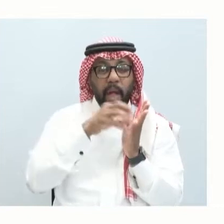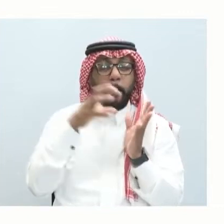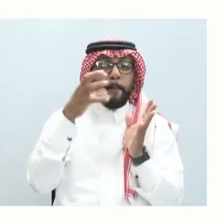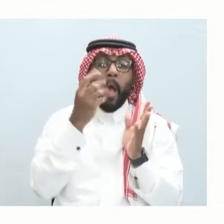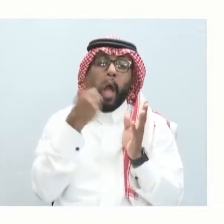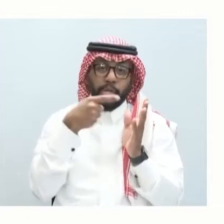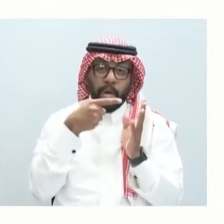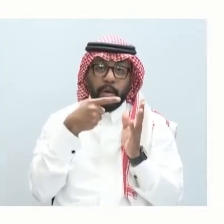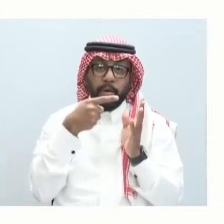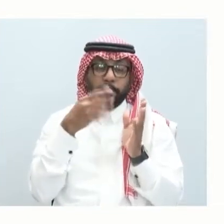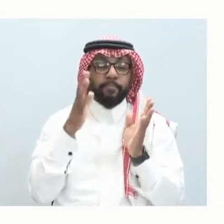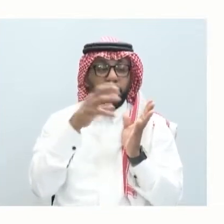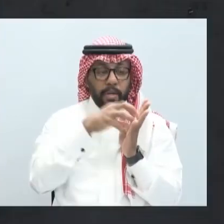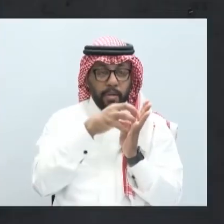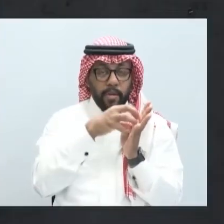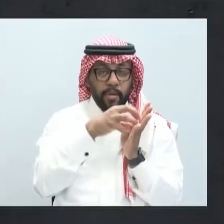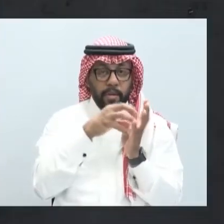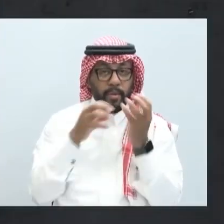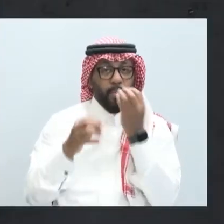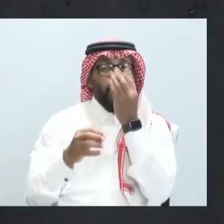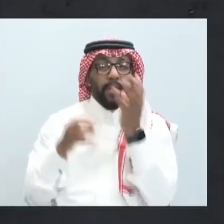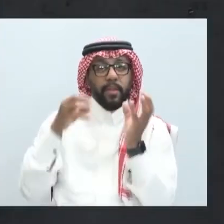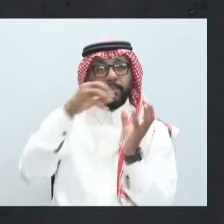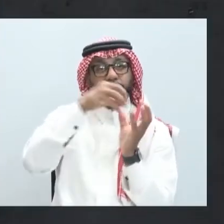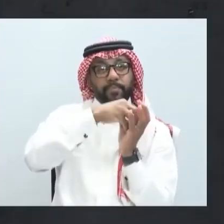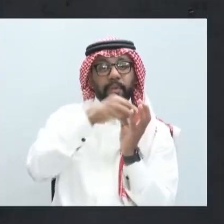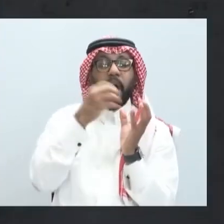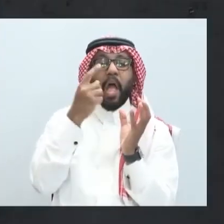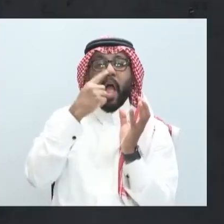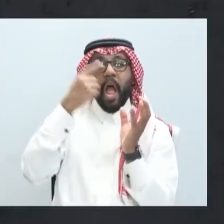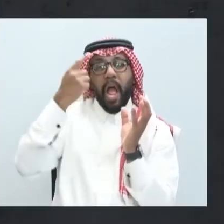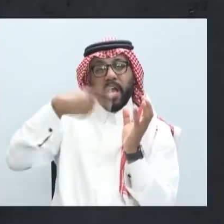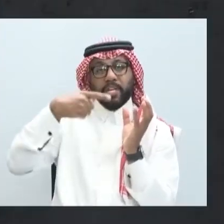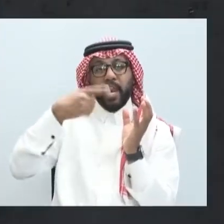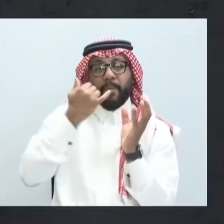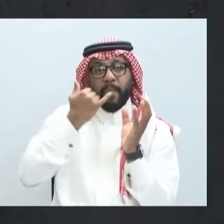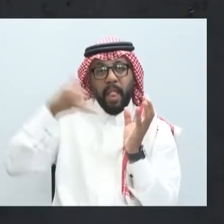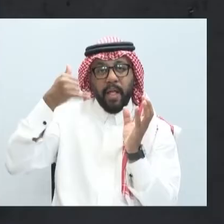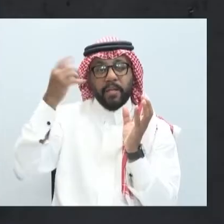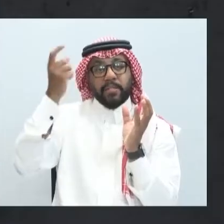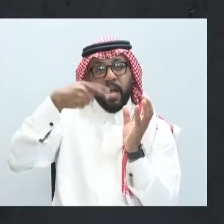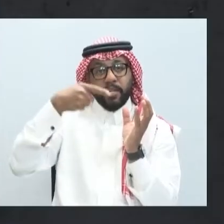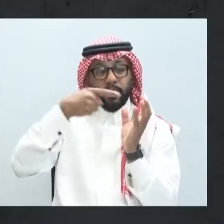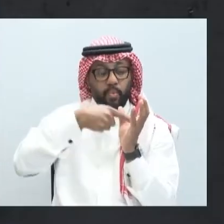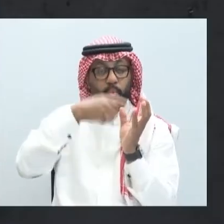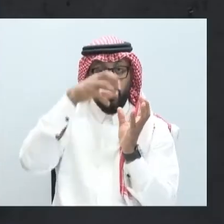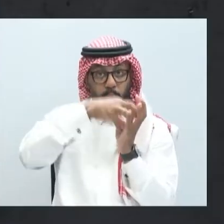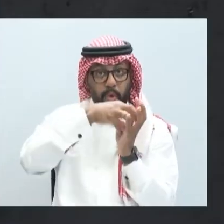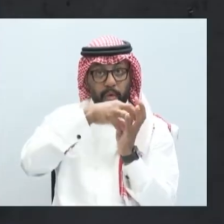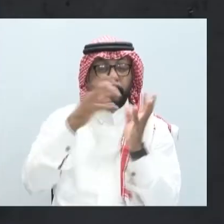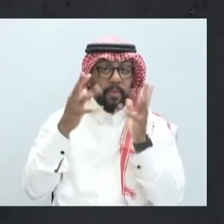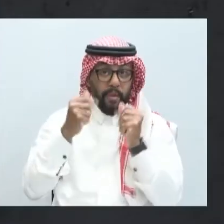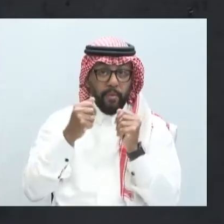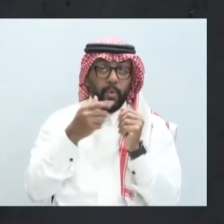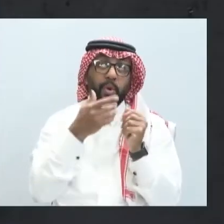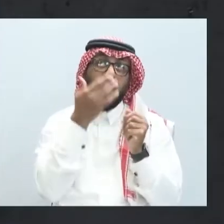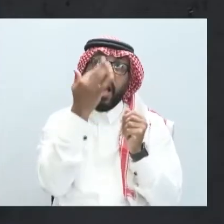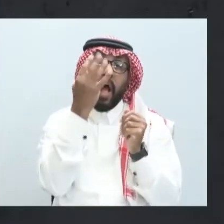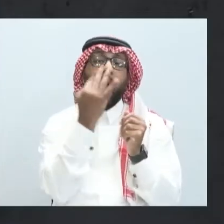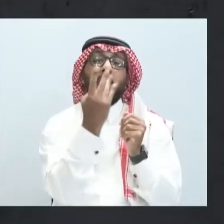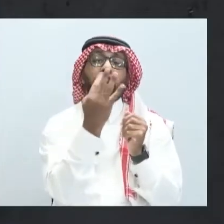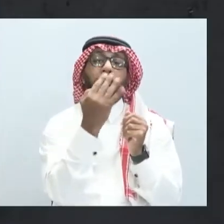اربعه ما رايكم هل اضيف الى النحلات نحلات جديده ام رحلت من النحلات